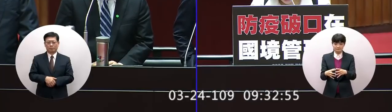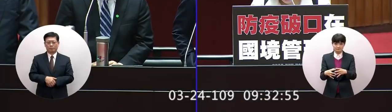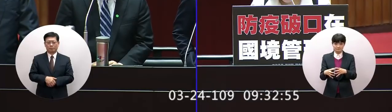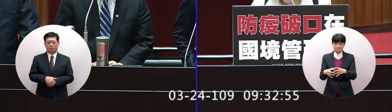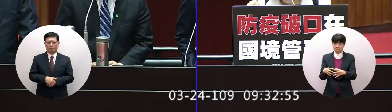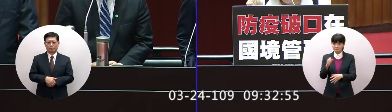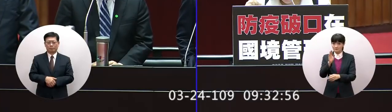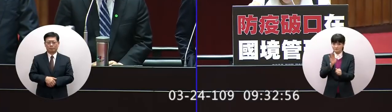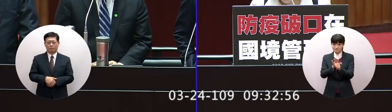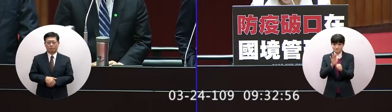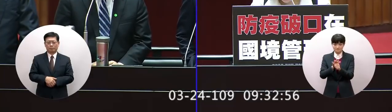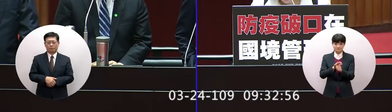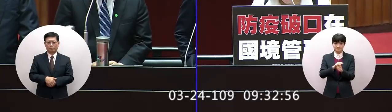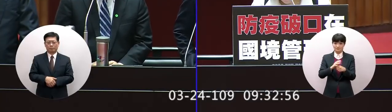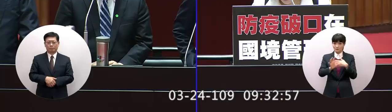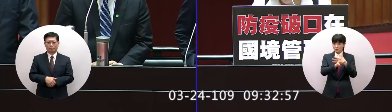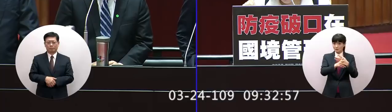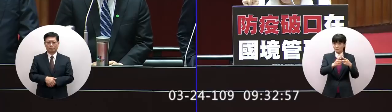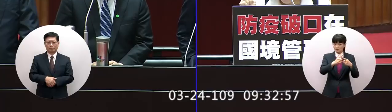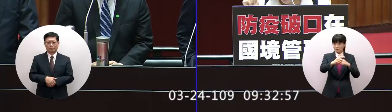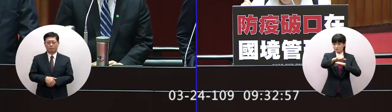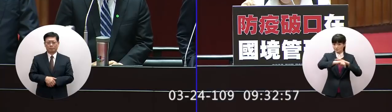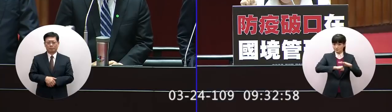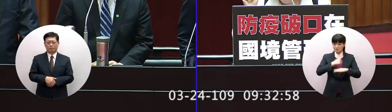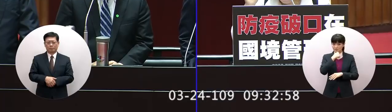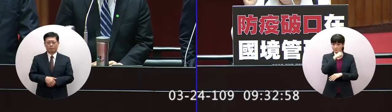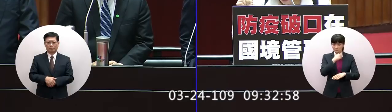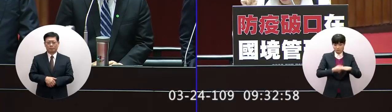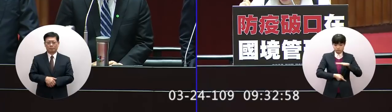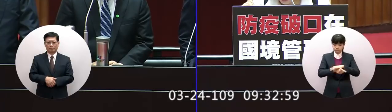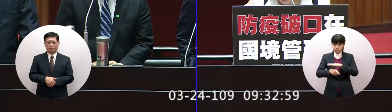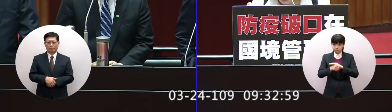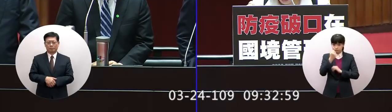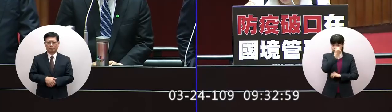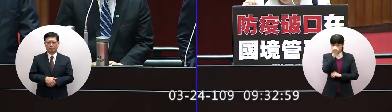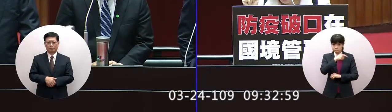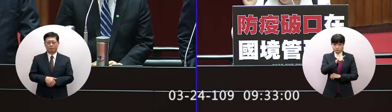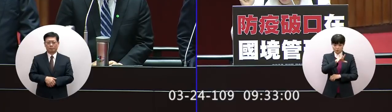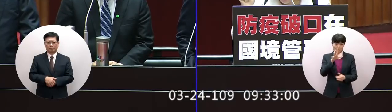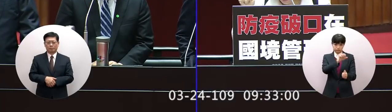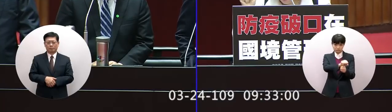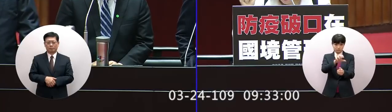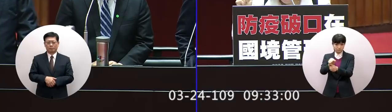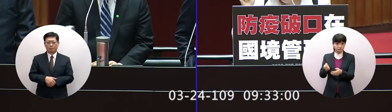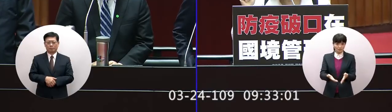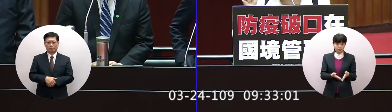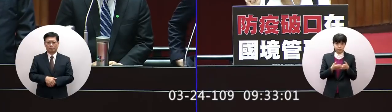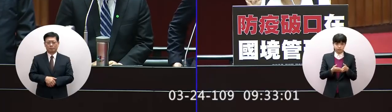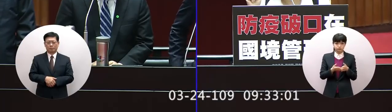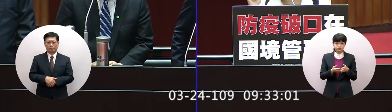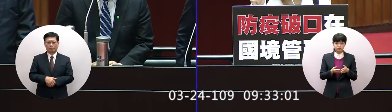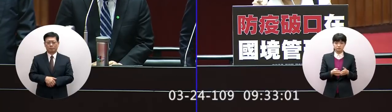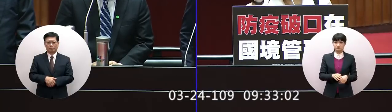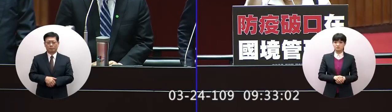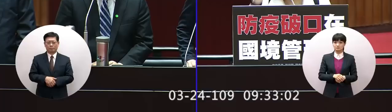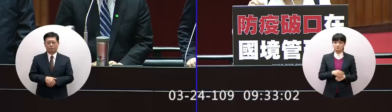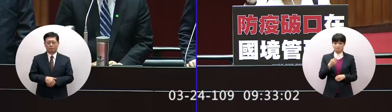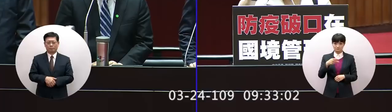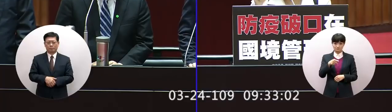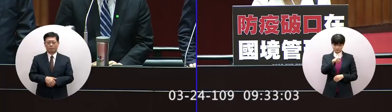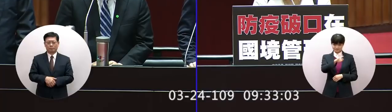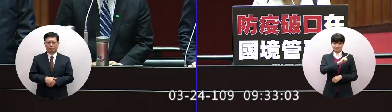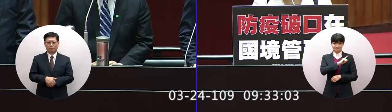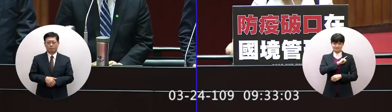罪机制，以有效统合外国人犯罪资讯及相关机关权责，